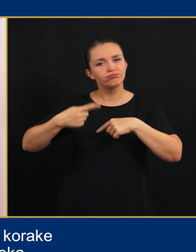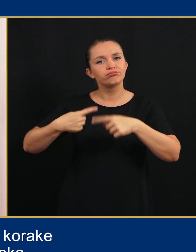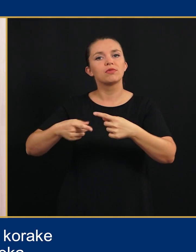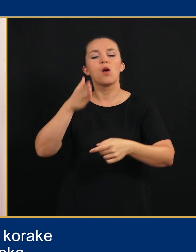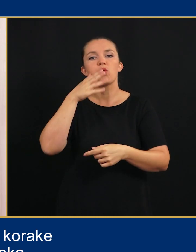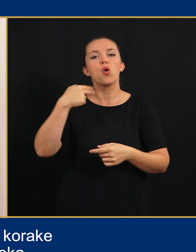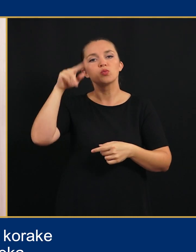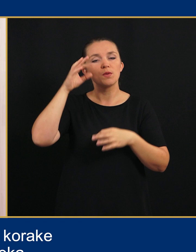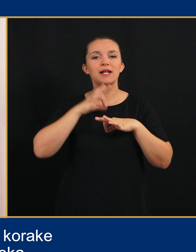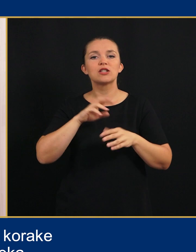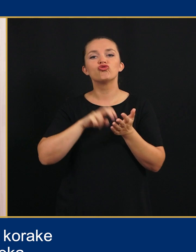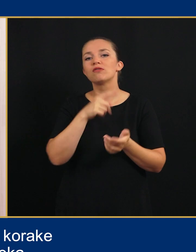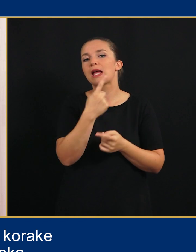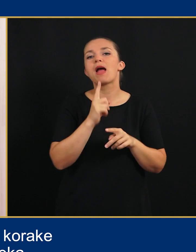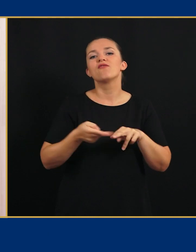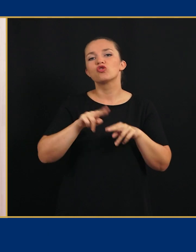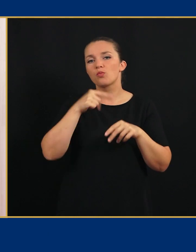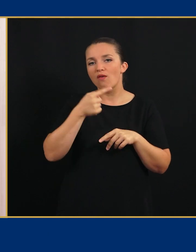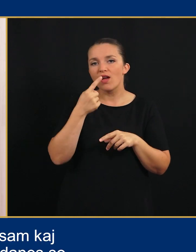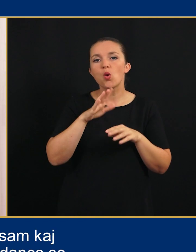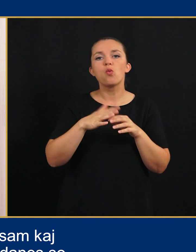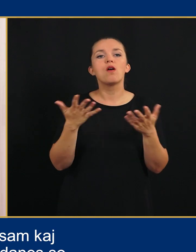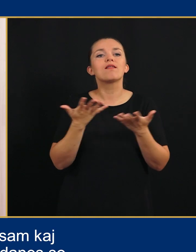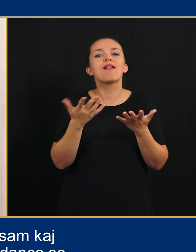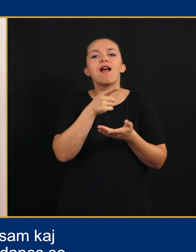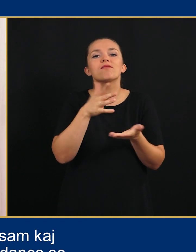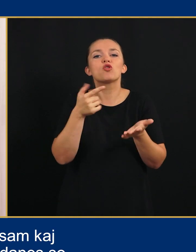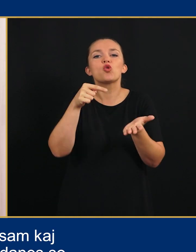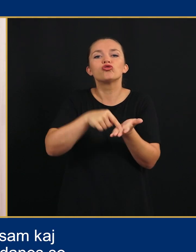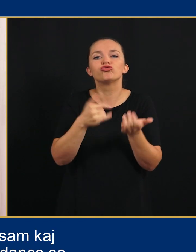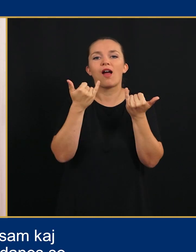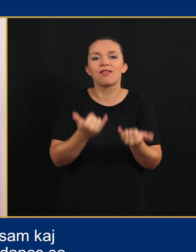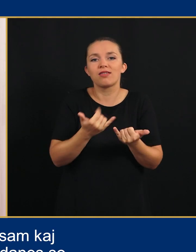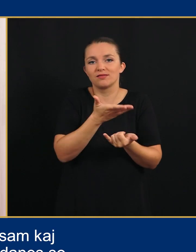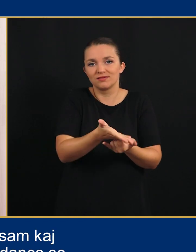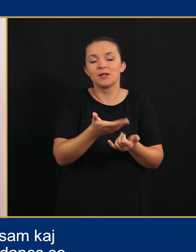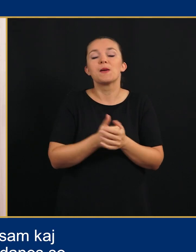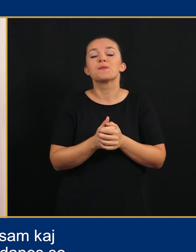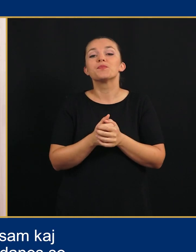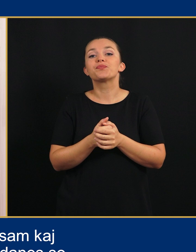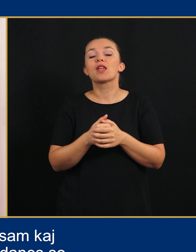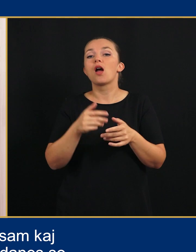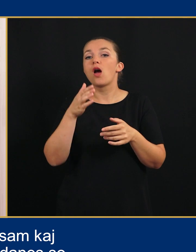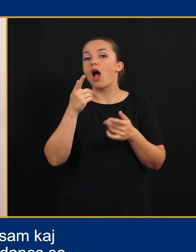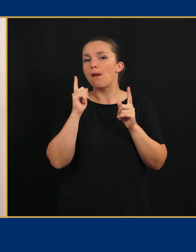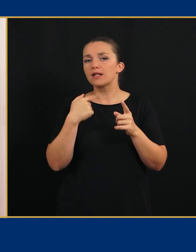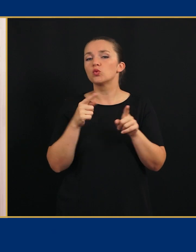v tej smeri, proces poteka. Bo gospod predsednik še sam kaj več povedal, na kateri točki danes